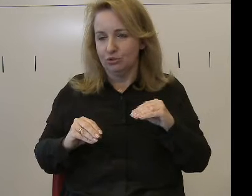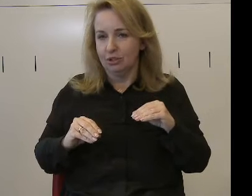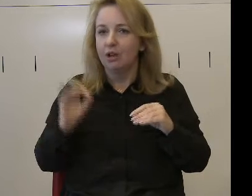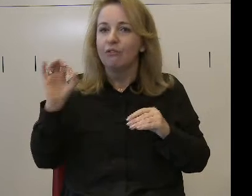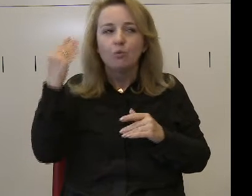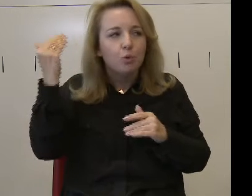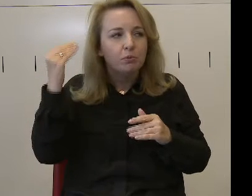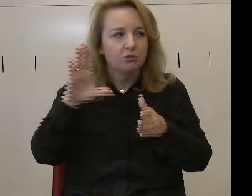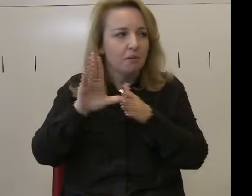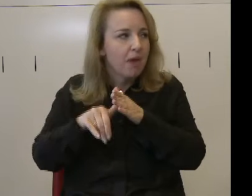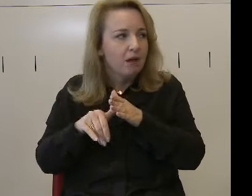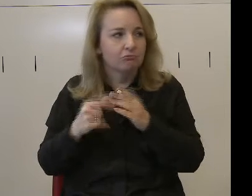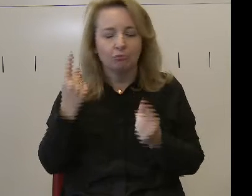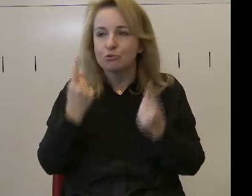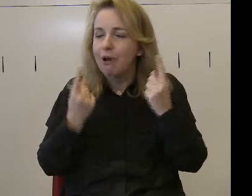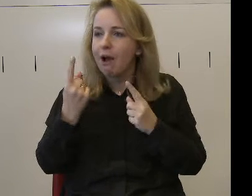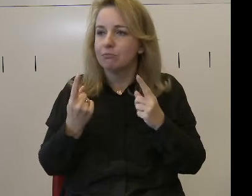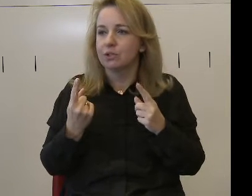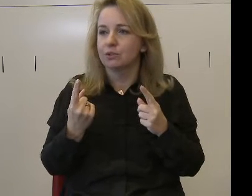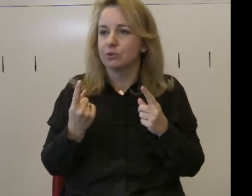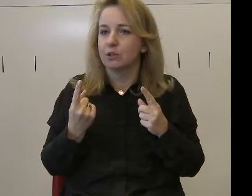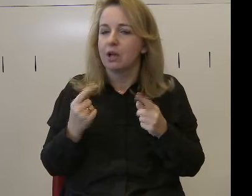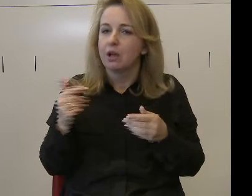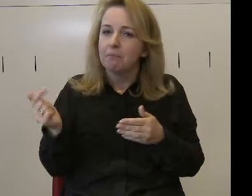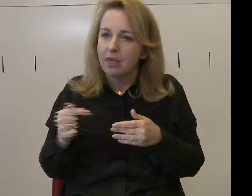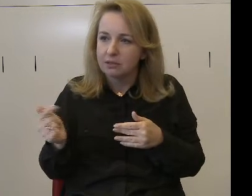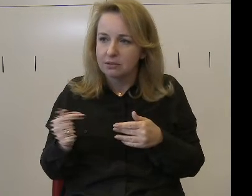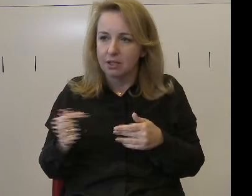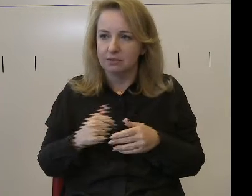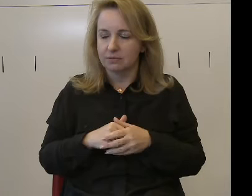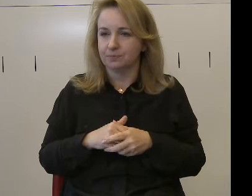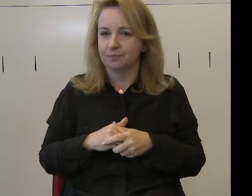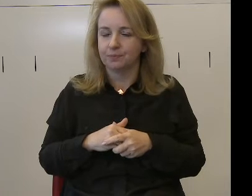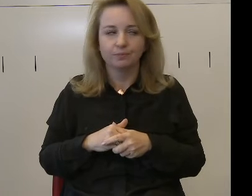całych miast z przemysłem i biznesem.